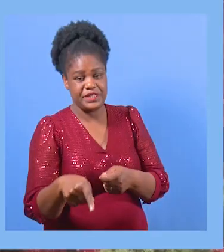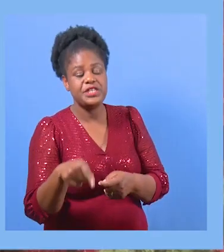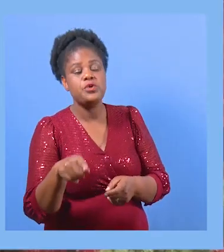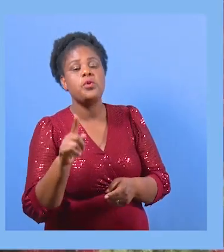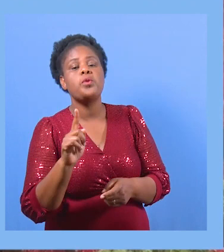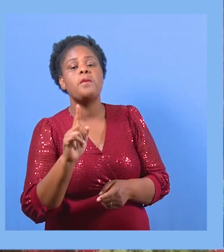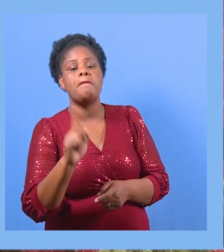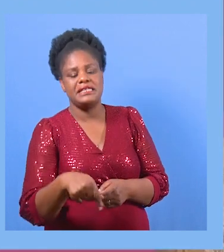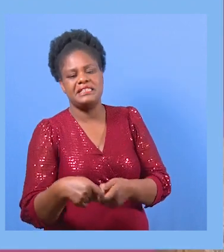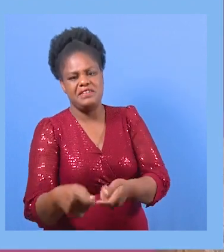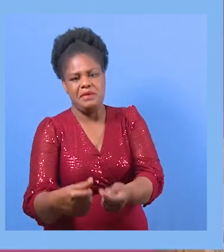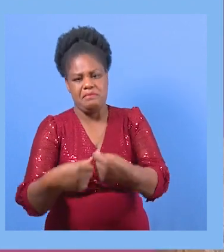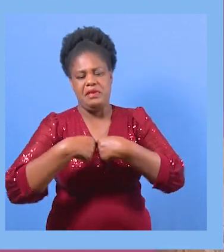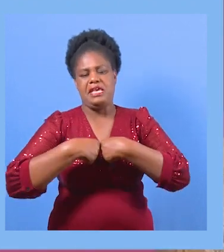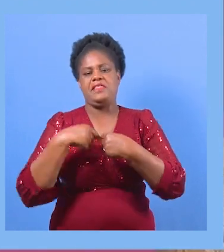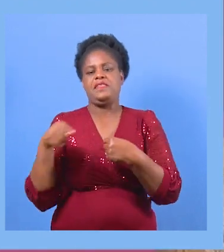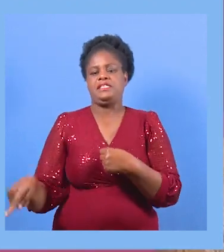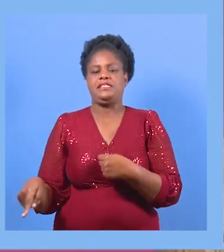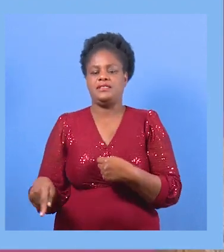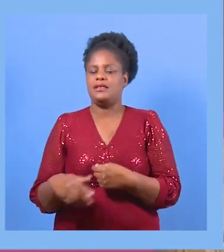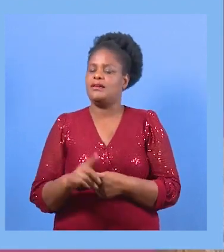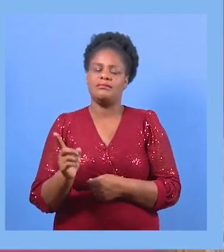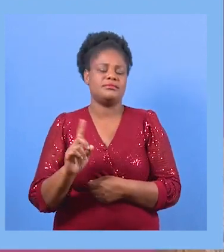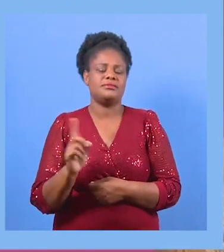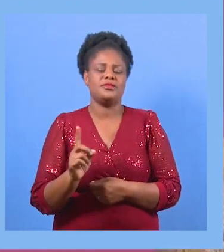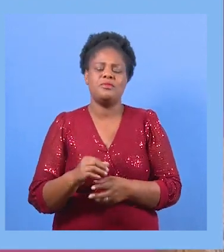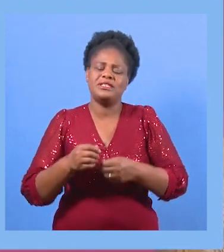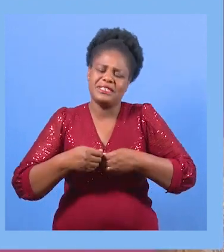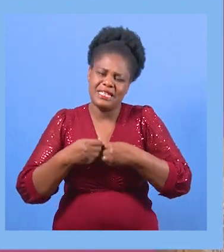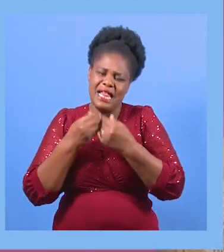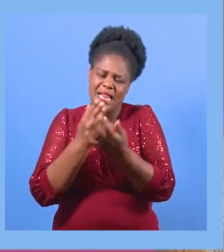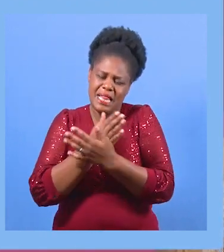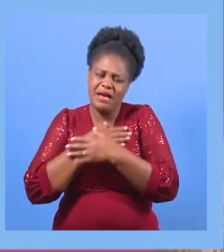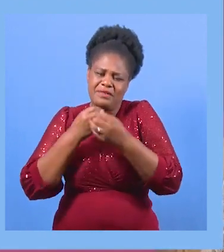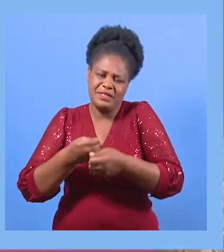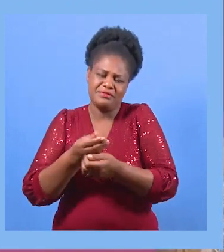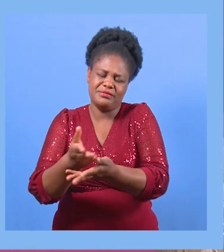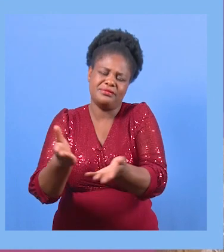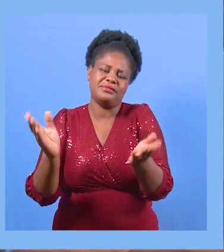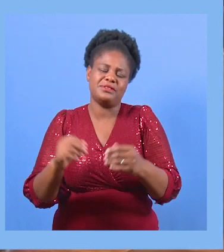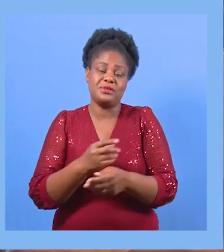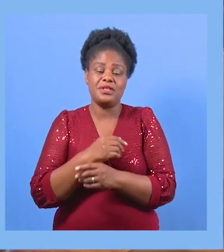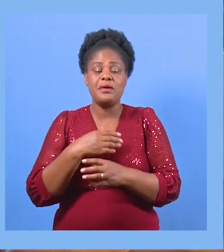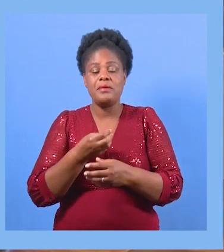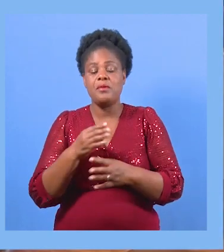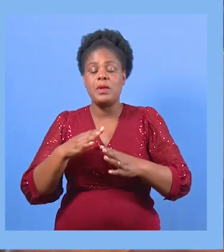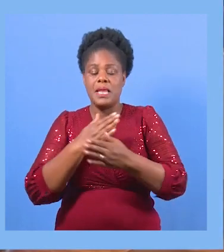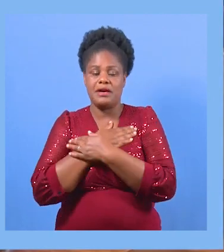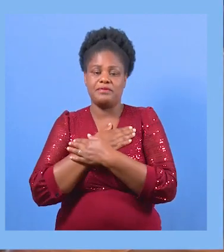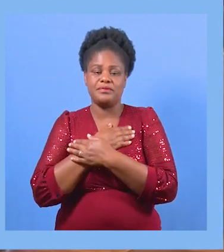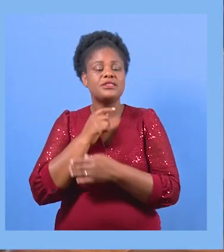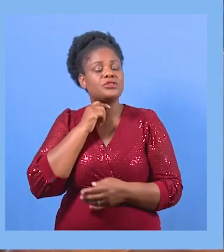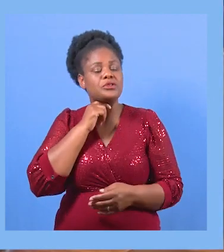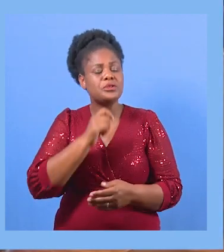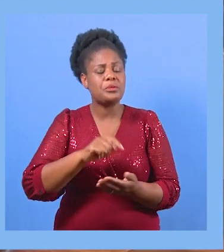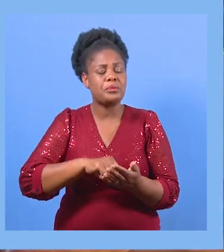chakati. Kwete, ngatiitei zvinhu zvine nduramo yakanaka, tiumbe nyika yekwedu isimudzirwe iende kumberi. Mashoko makukutu